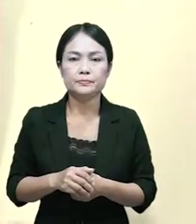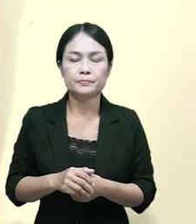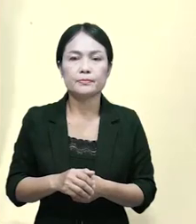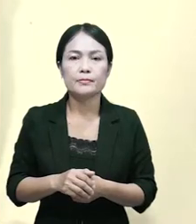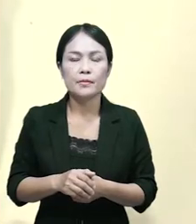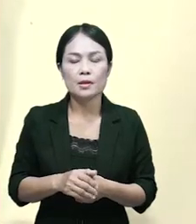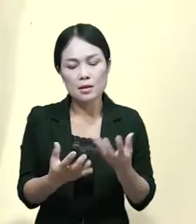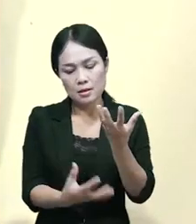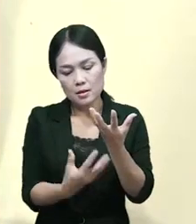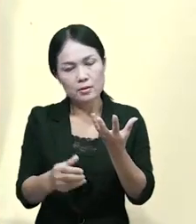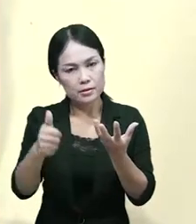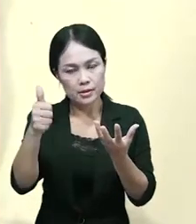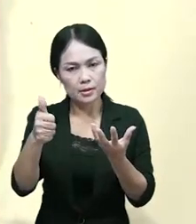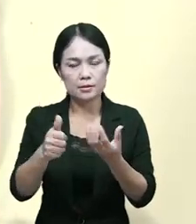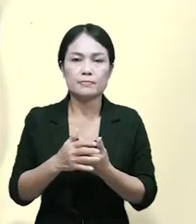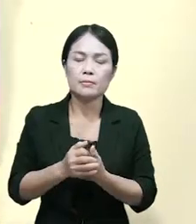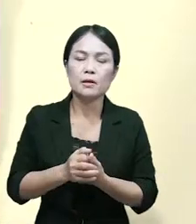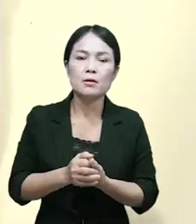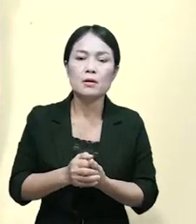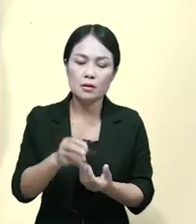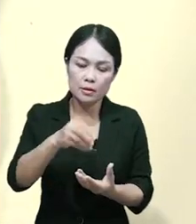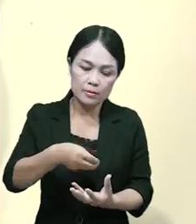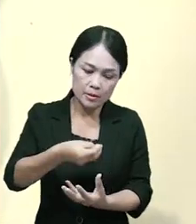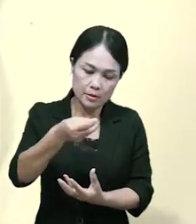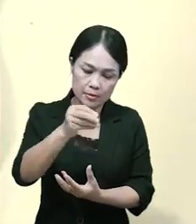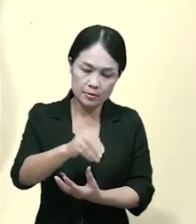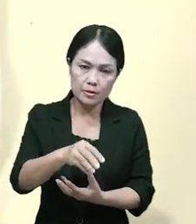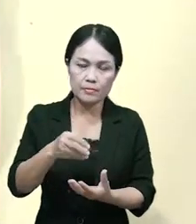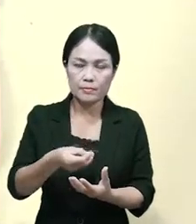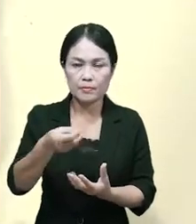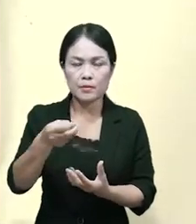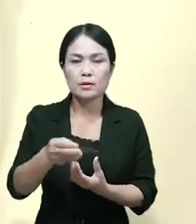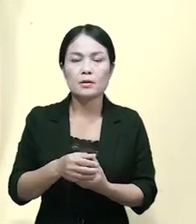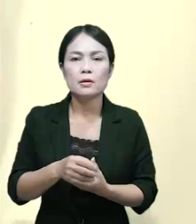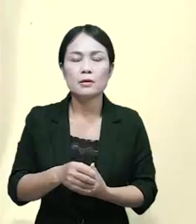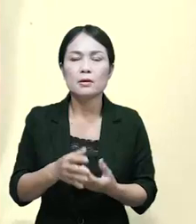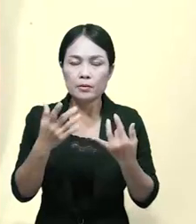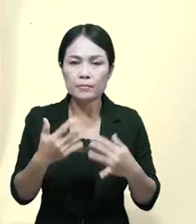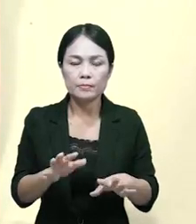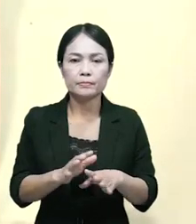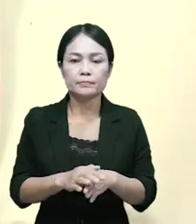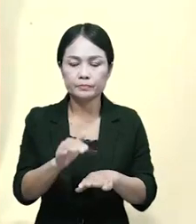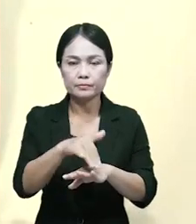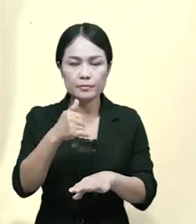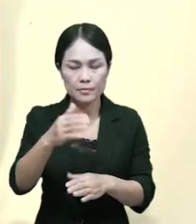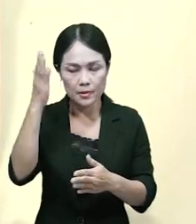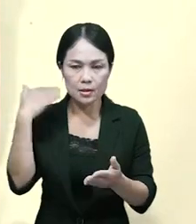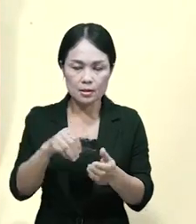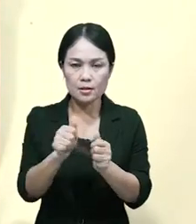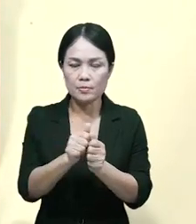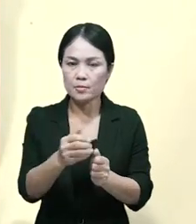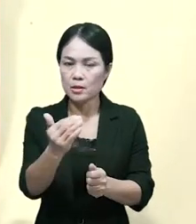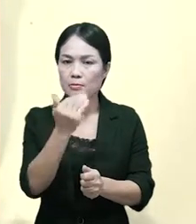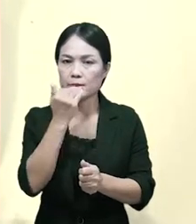លុះឆ្អិនគាត់ដោះដួសរួចហៅប្រពន្ធឲ្យមក